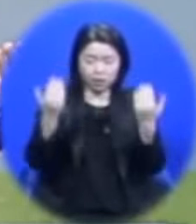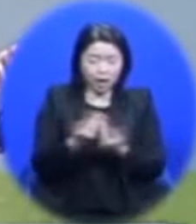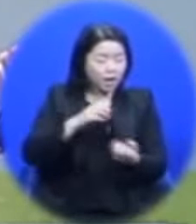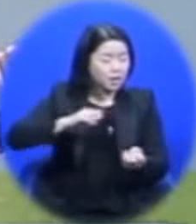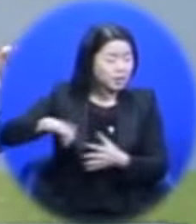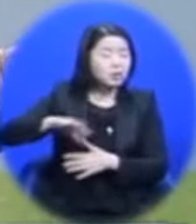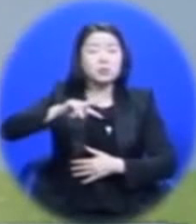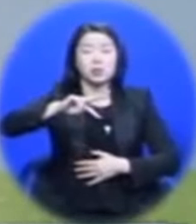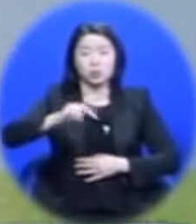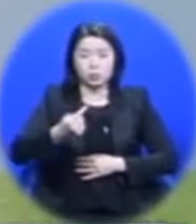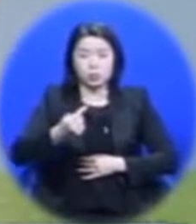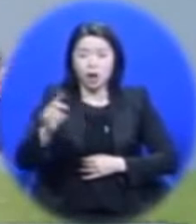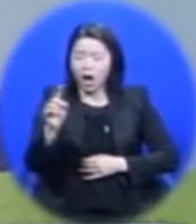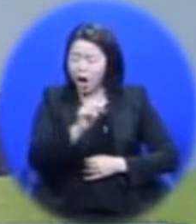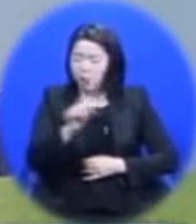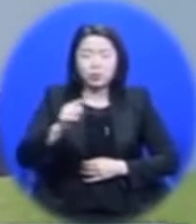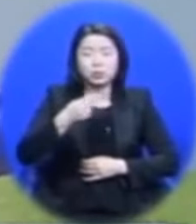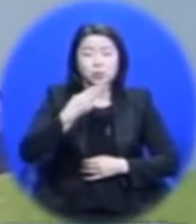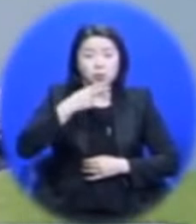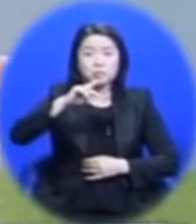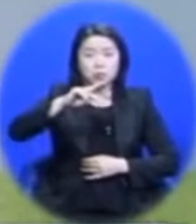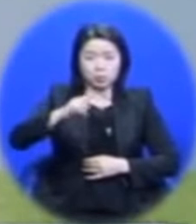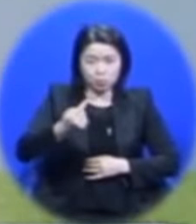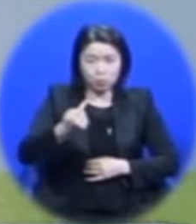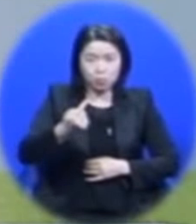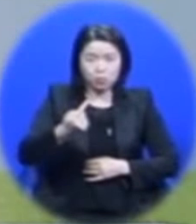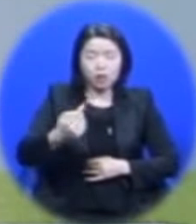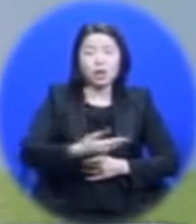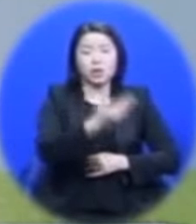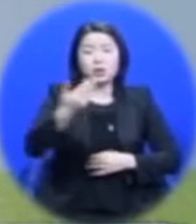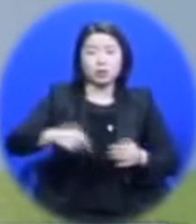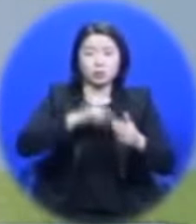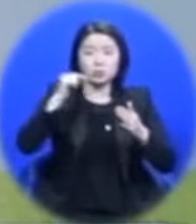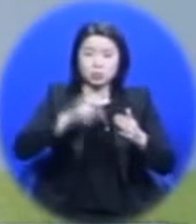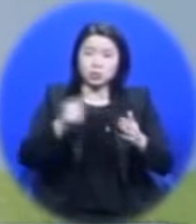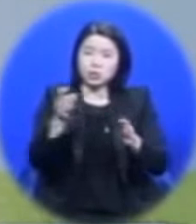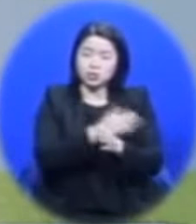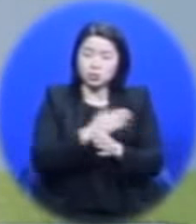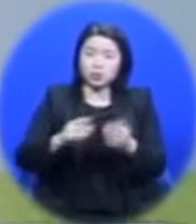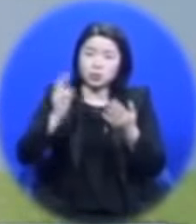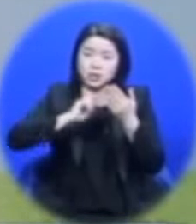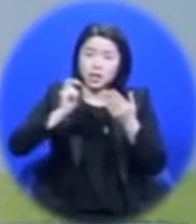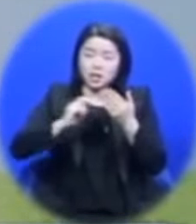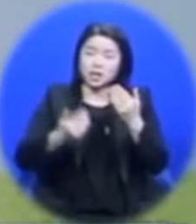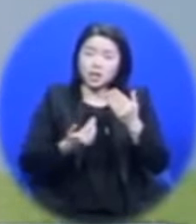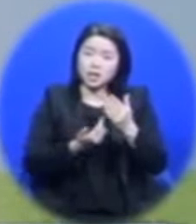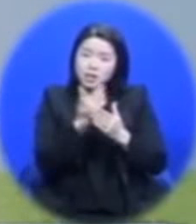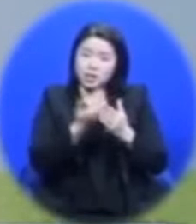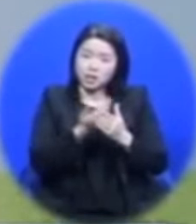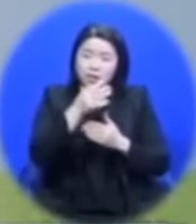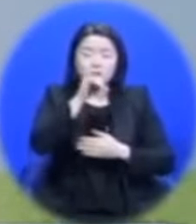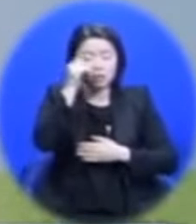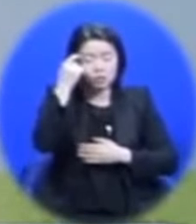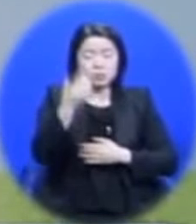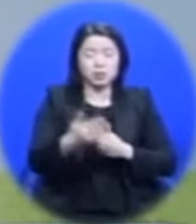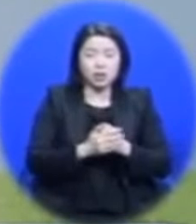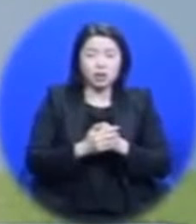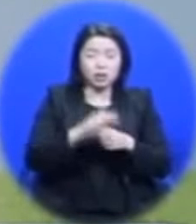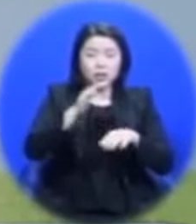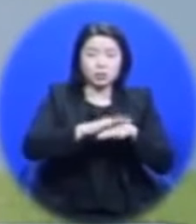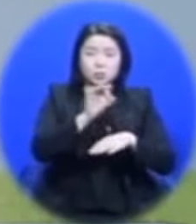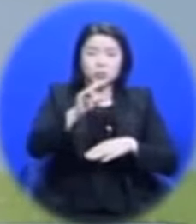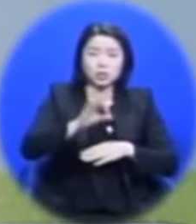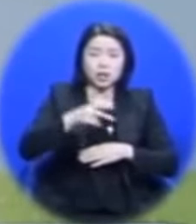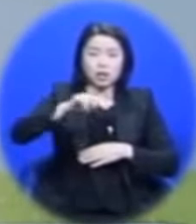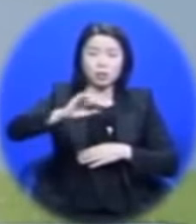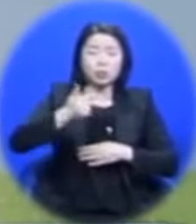잃어버려도 아무것도 없어도 여러분 속에서부터 찬양이 나오십니까? 손양원 목사님은